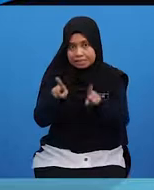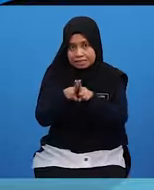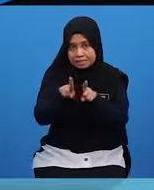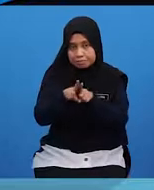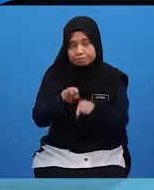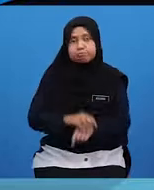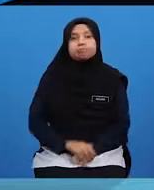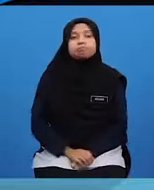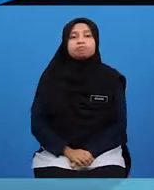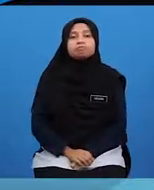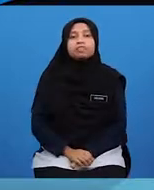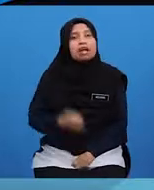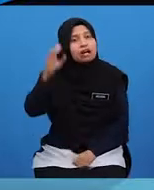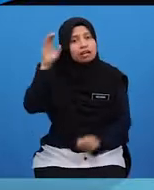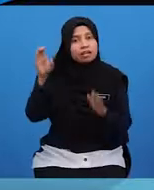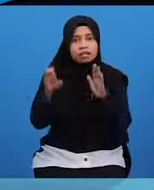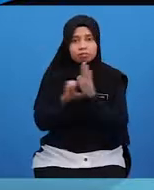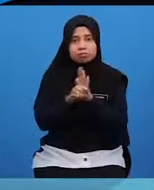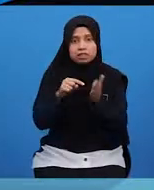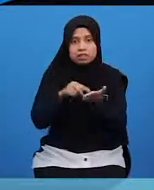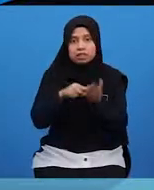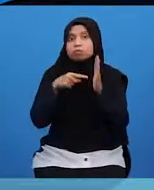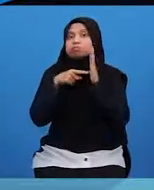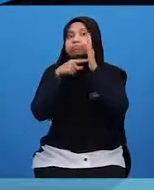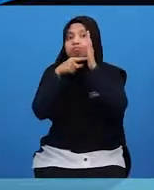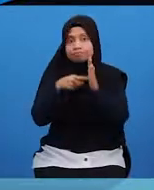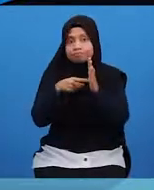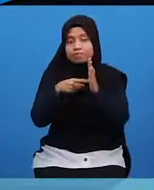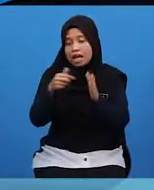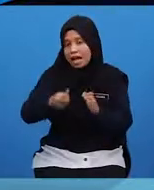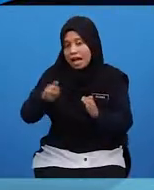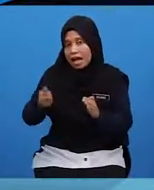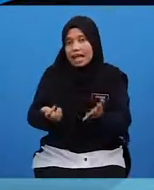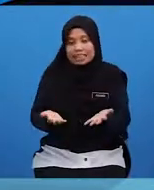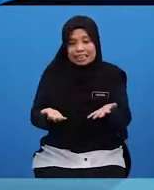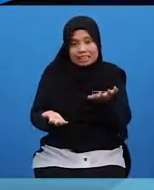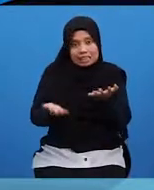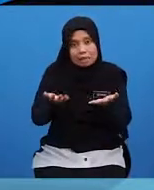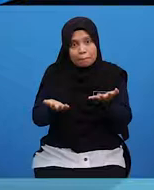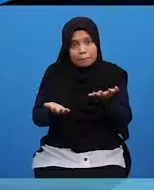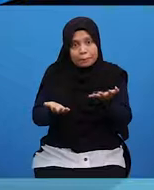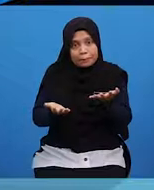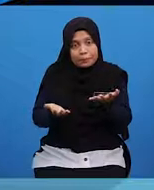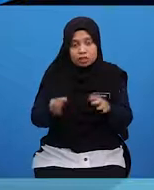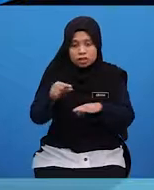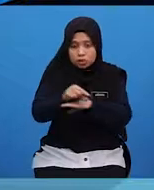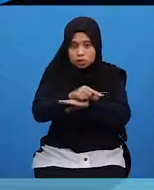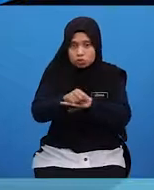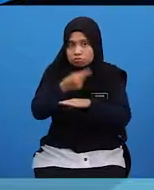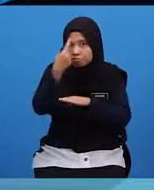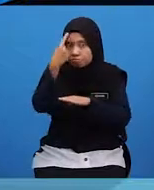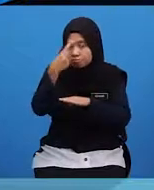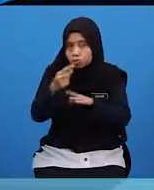kegunaannya. Gambar rajah tersebut menunjukkan alat timbang. Alat timbang digunakan